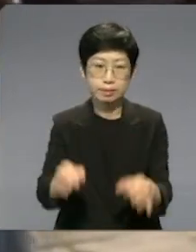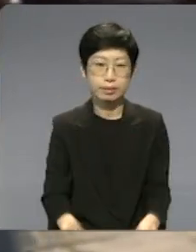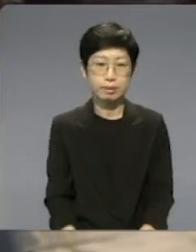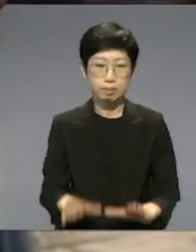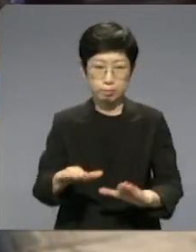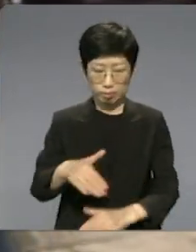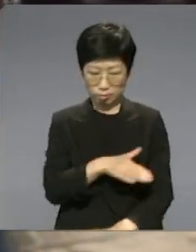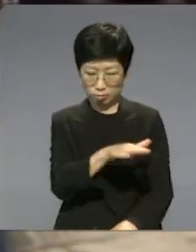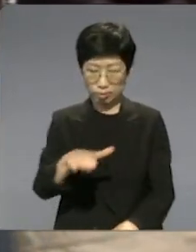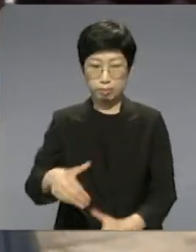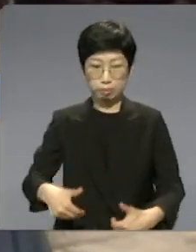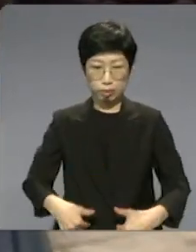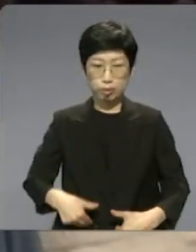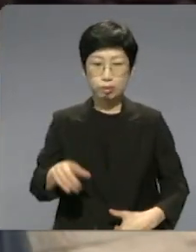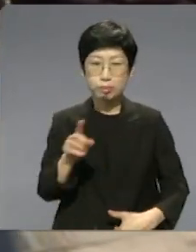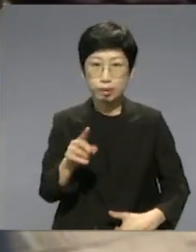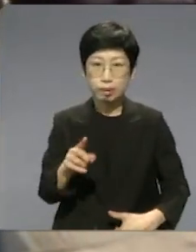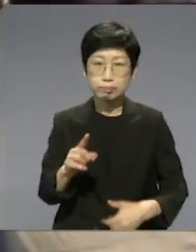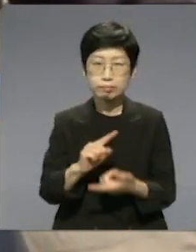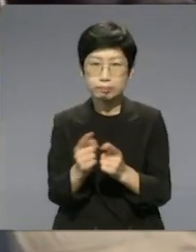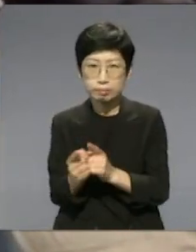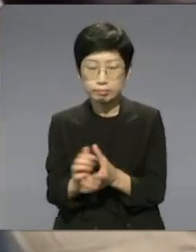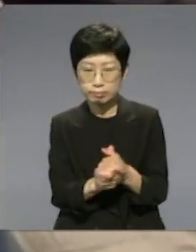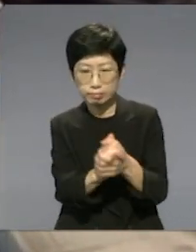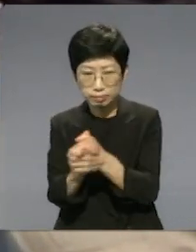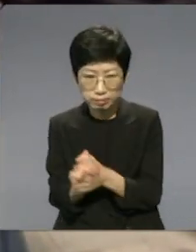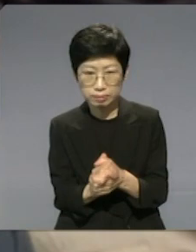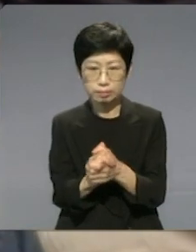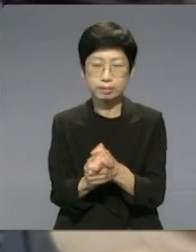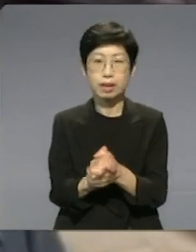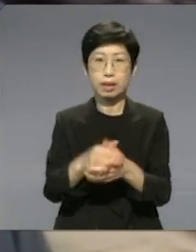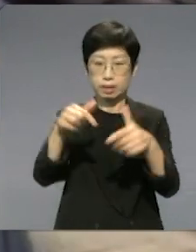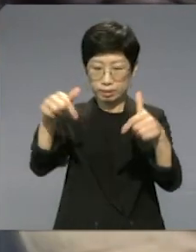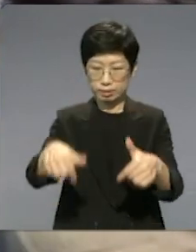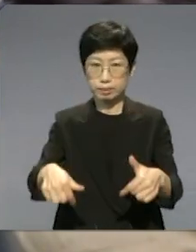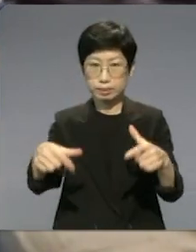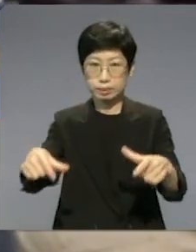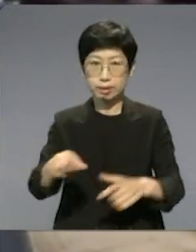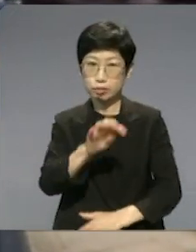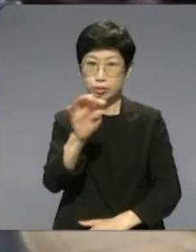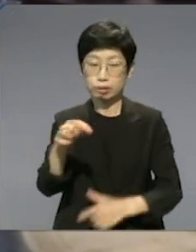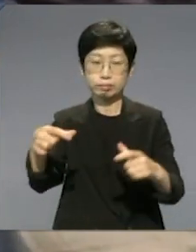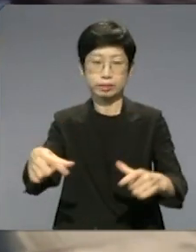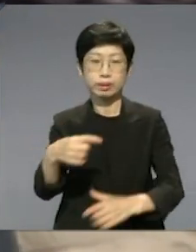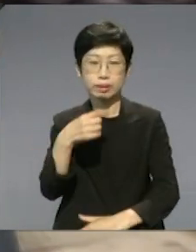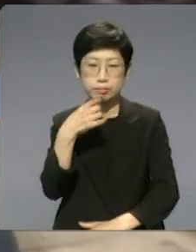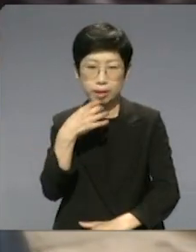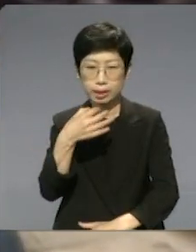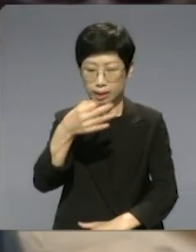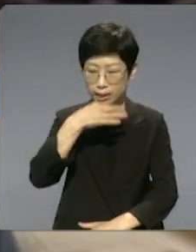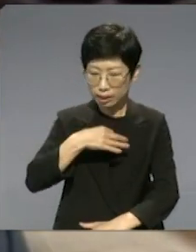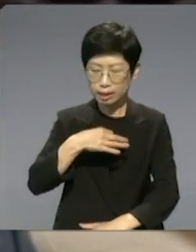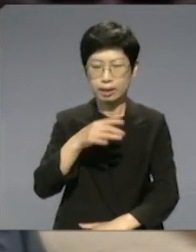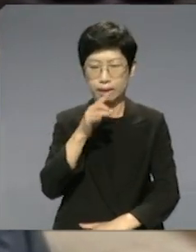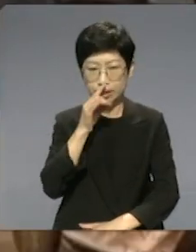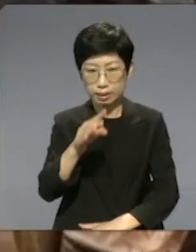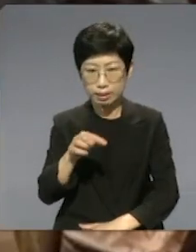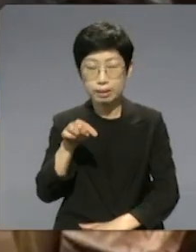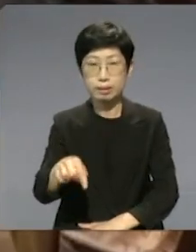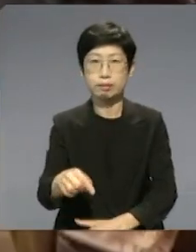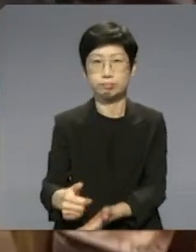serait nécessaire c'est d'avoir un partenariat gagnant-gagnant, pas un partenariat où ça dit c'est l'Occident seulement qui gagne. C'est ça notre